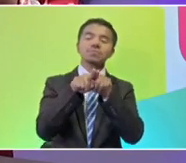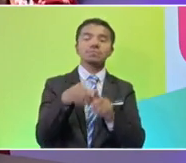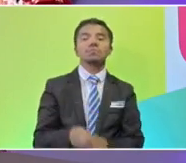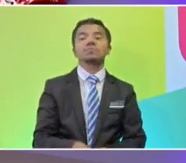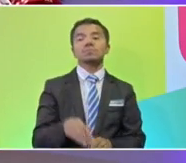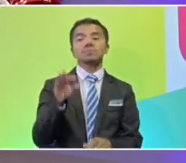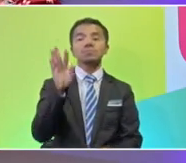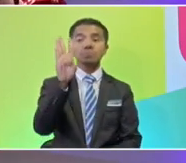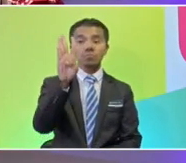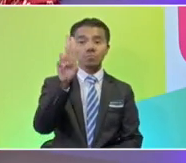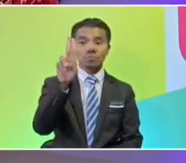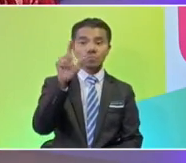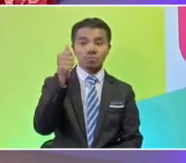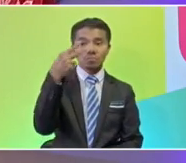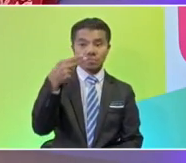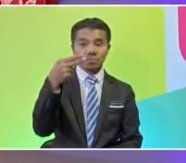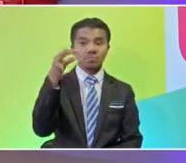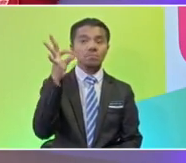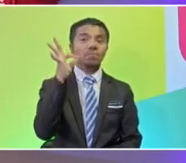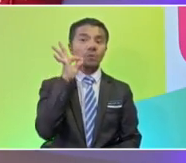buah buah oke